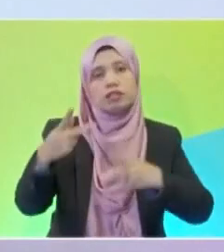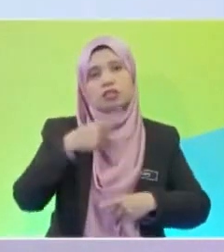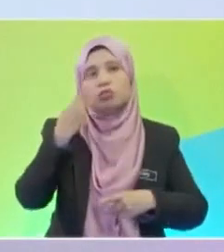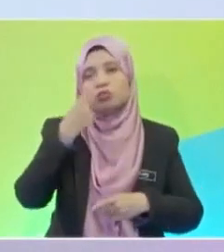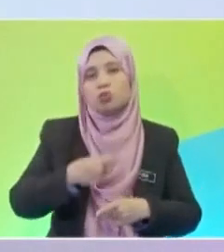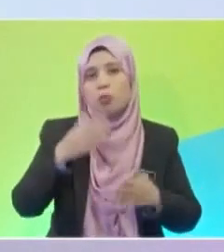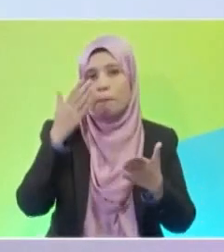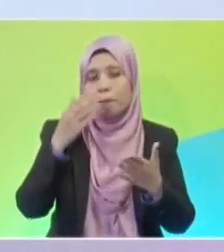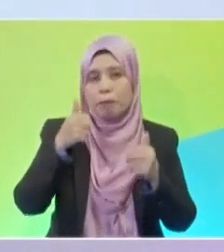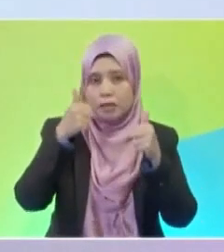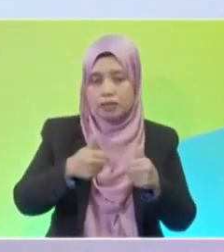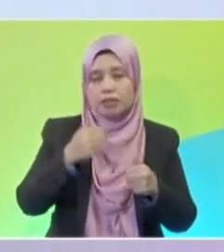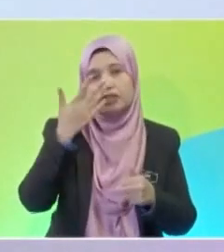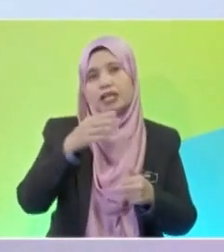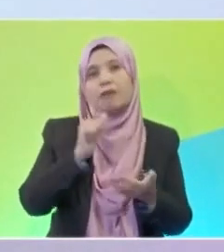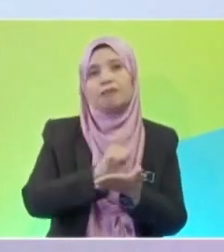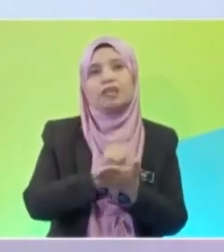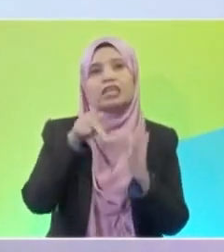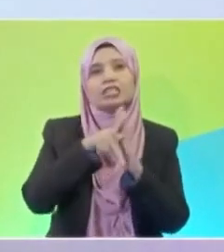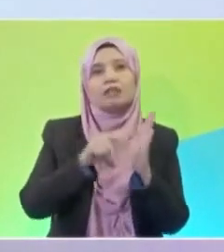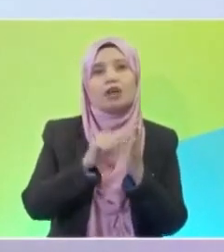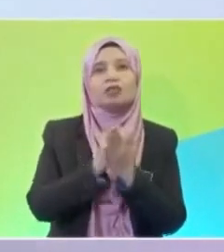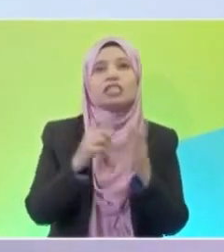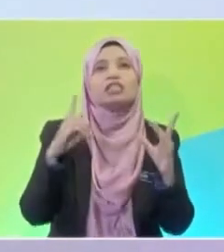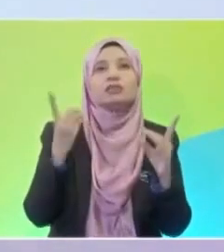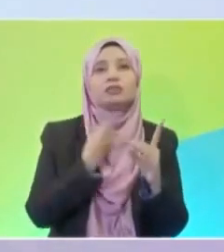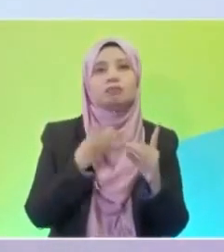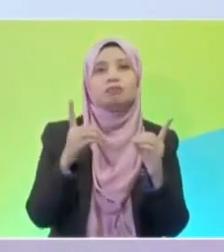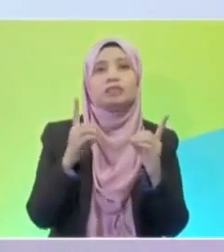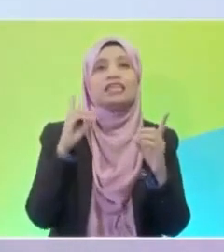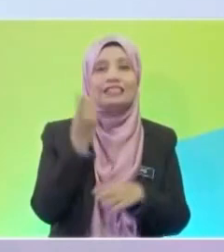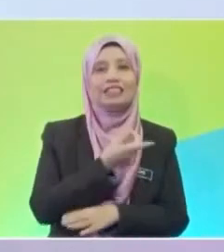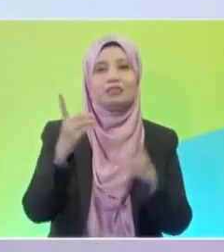untuk memantapkan lagi penguasaan. Saya Nisa K, semoga kita bertemu lagi di